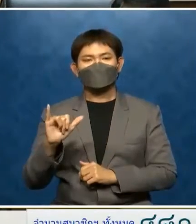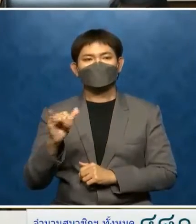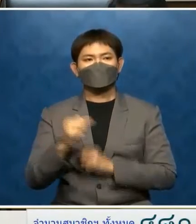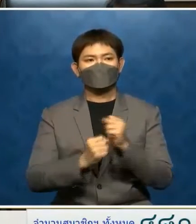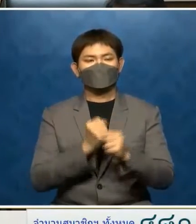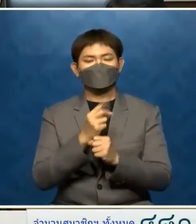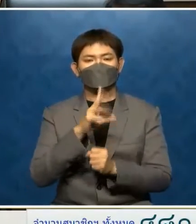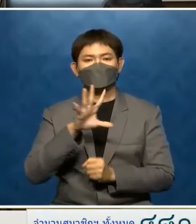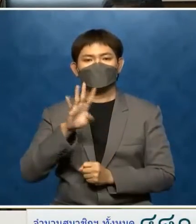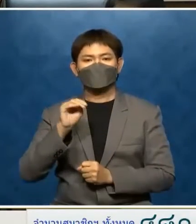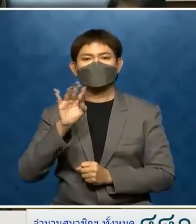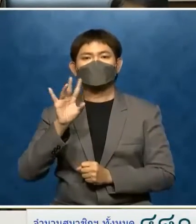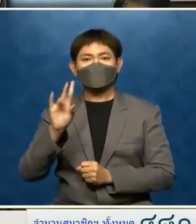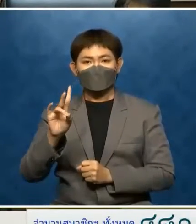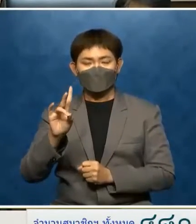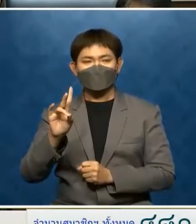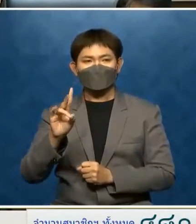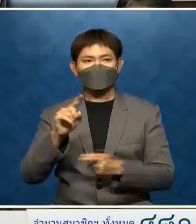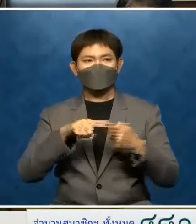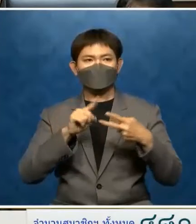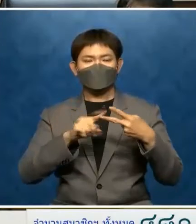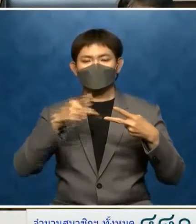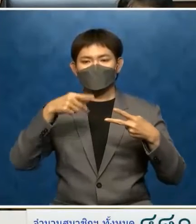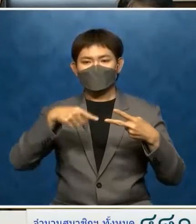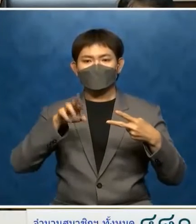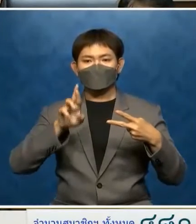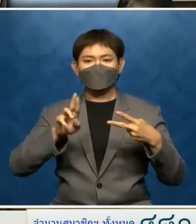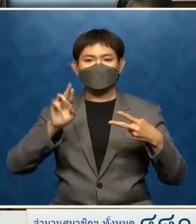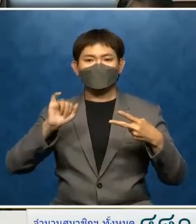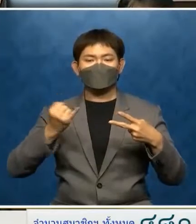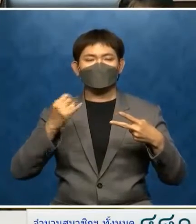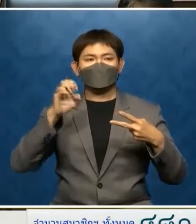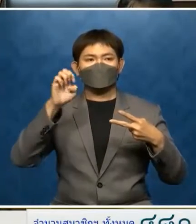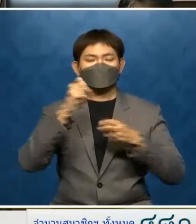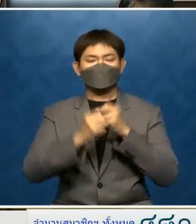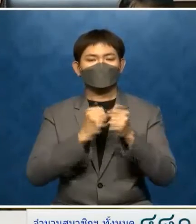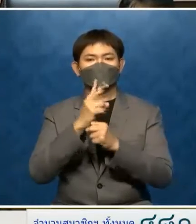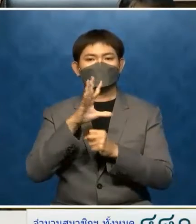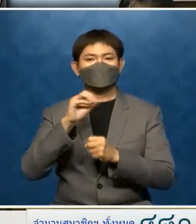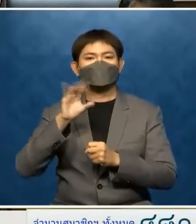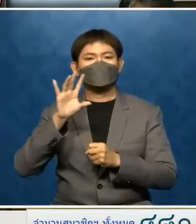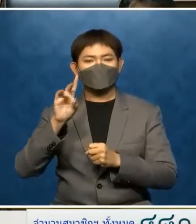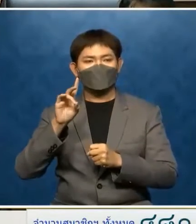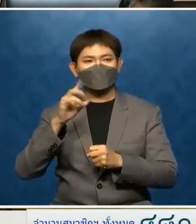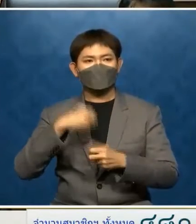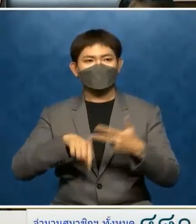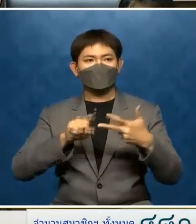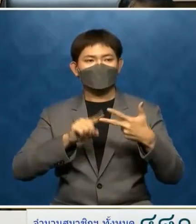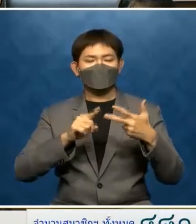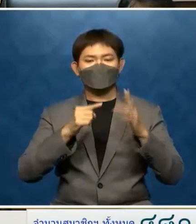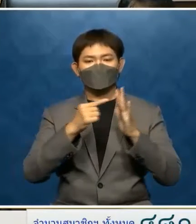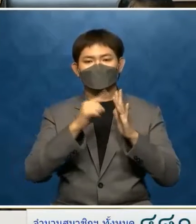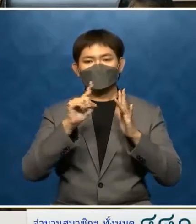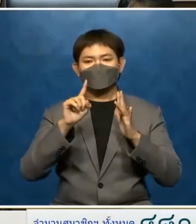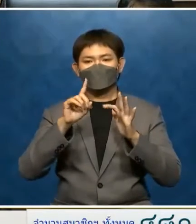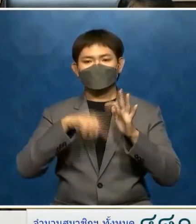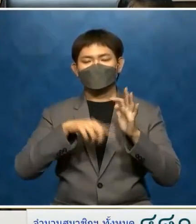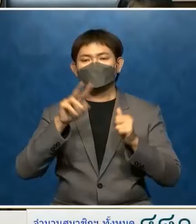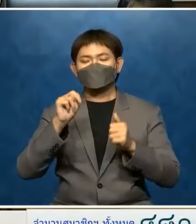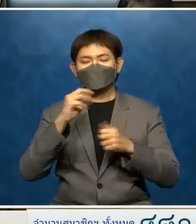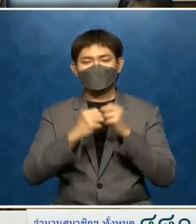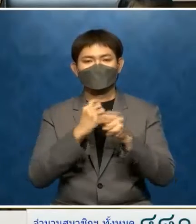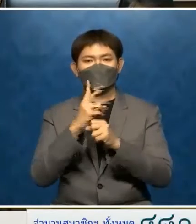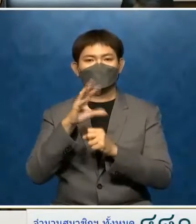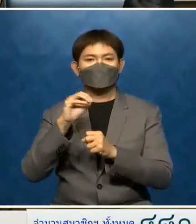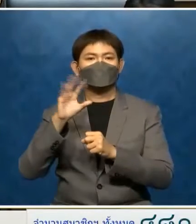47นายพอลจีรักจงเจริญปี 2,557ในเด่นคำแรกปี 2,55